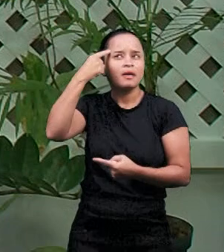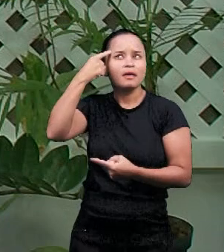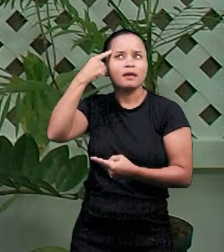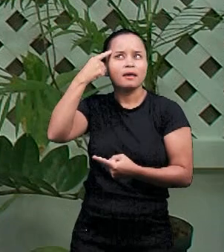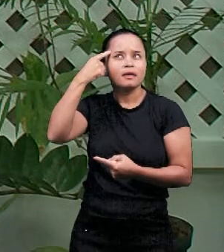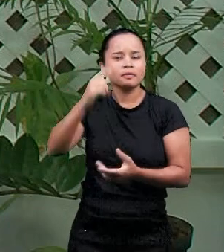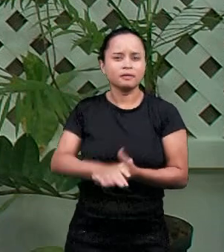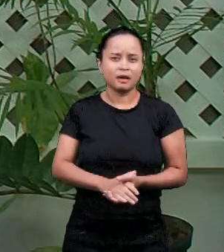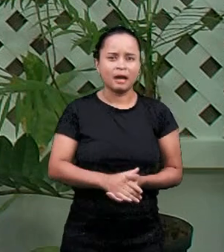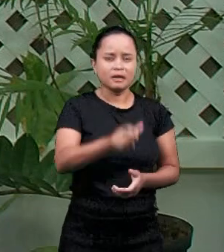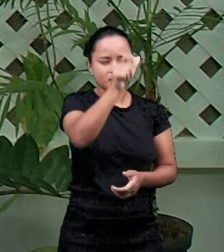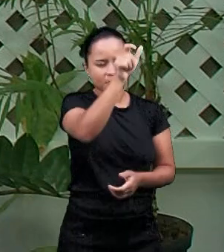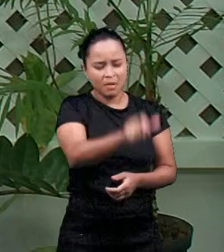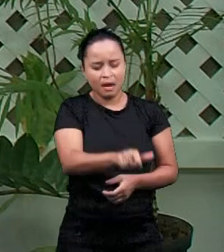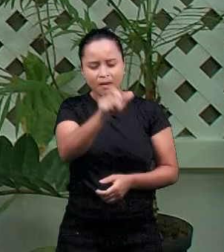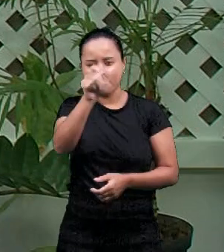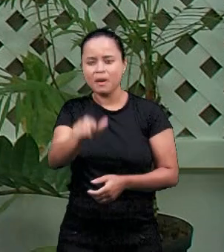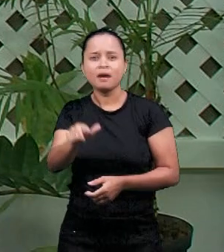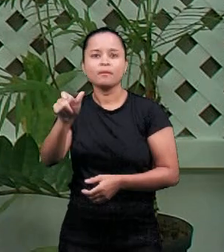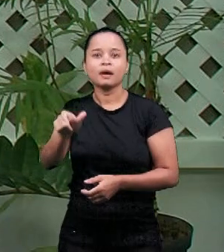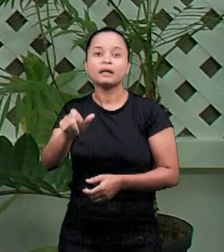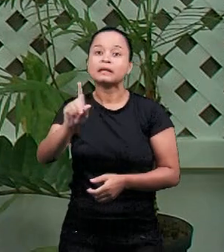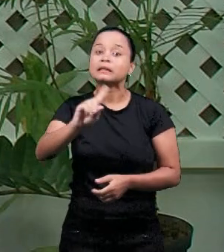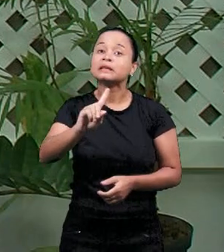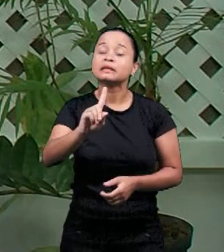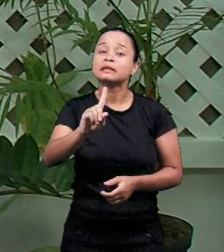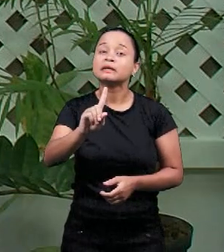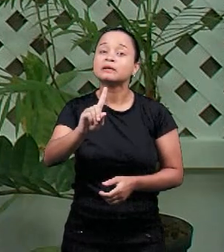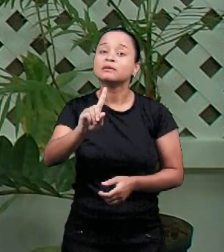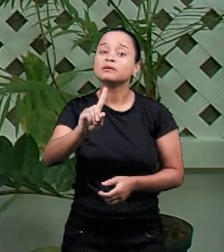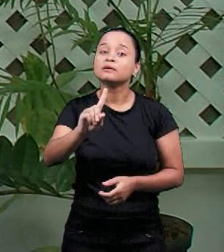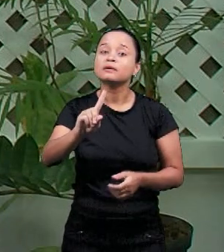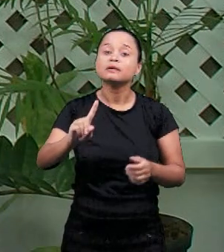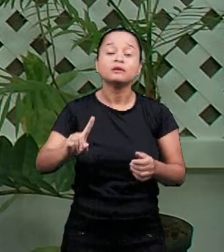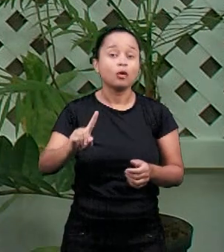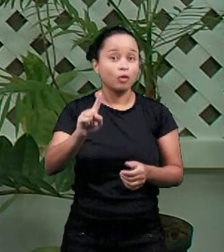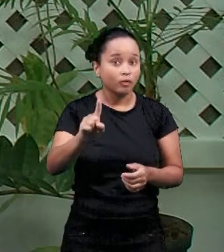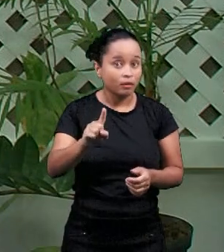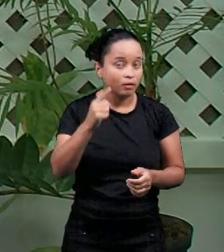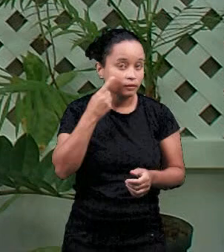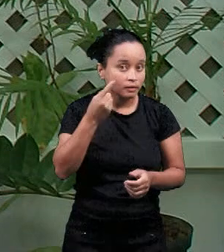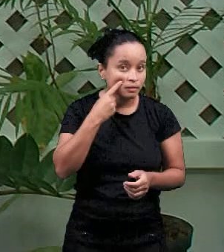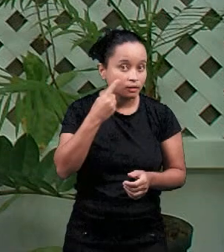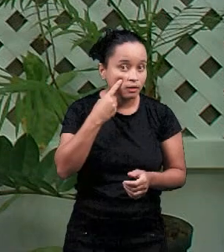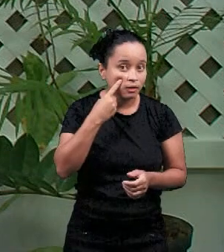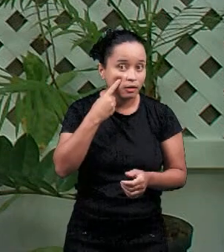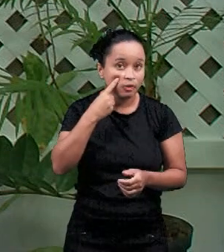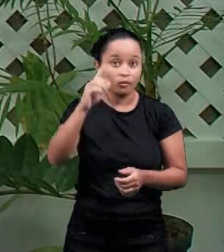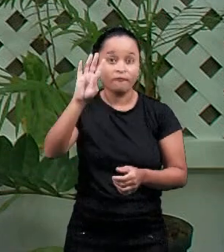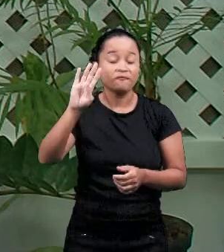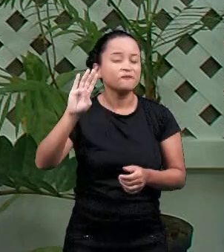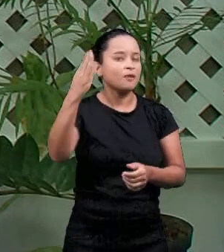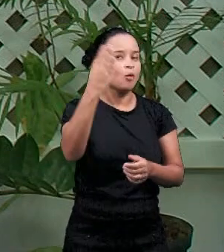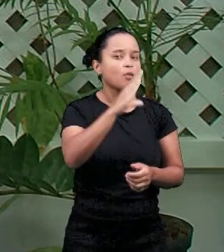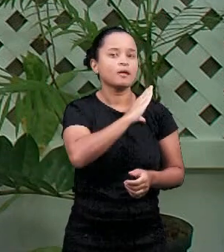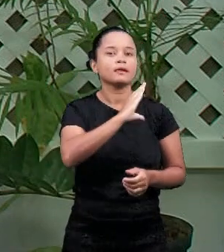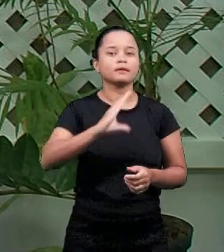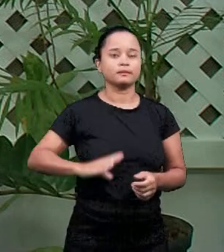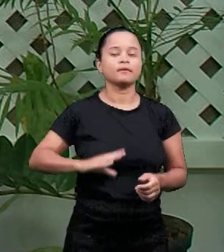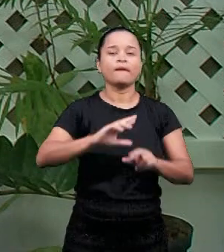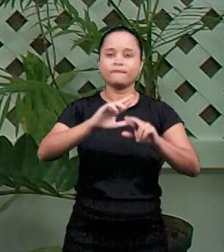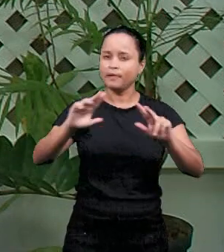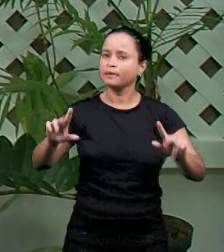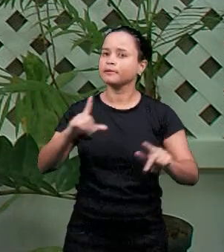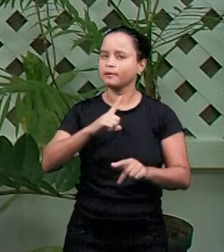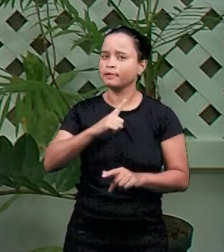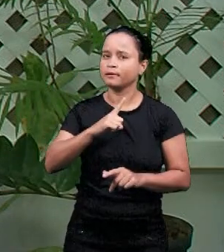élément. Non, c'est Antichrist. Il dit, mes enfants, c'est déjà la dernière heure, 1 Jean 2,18.